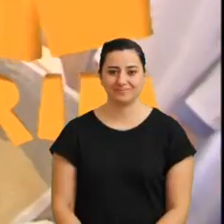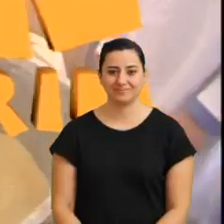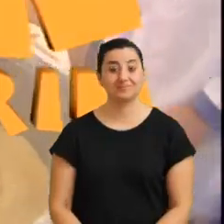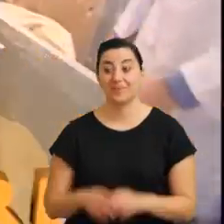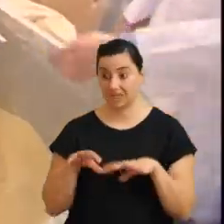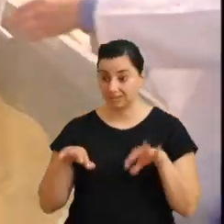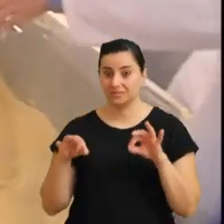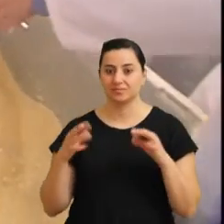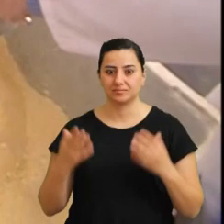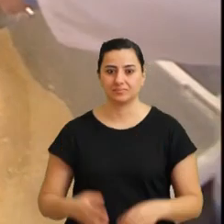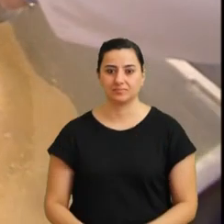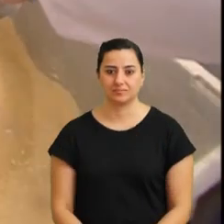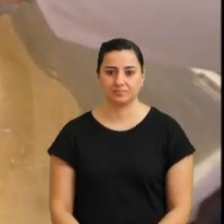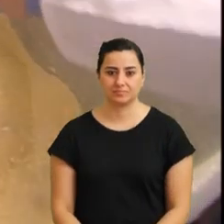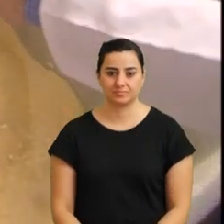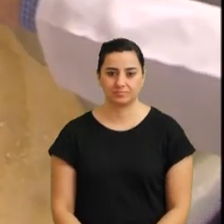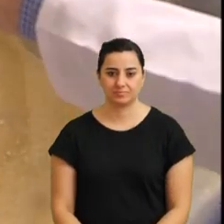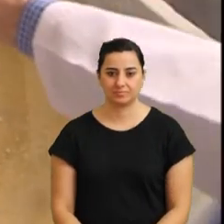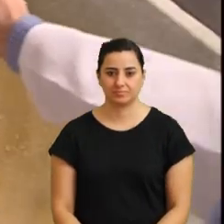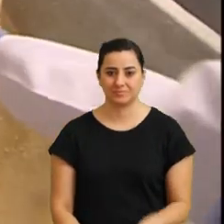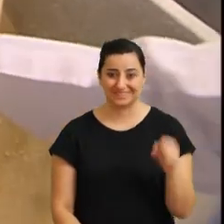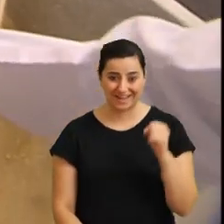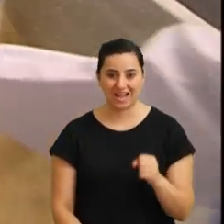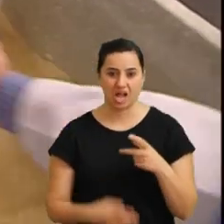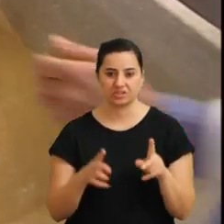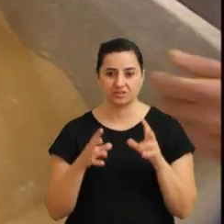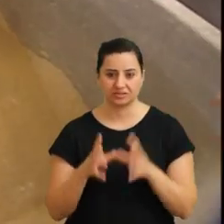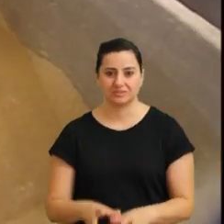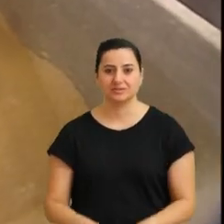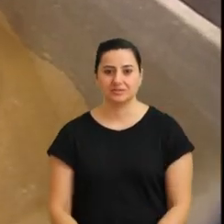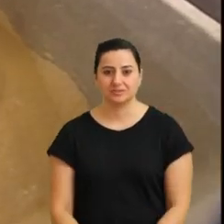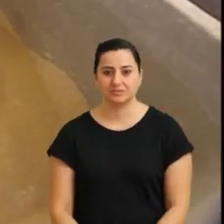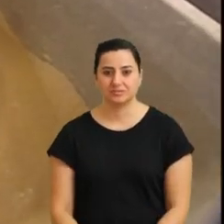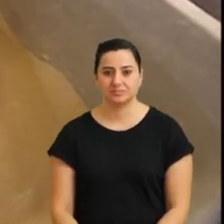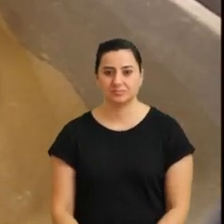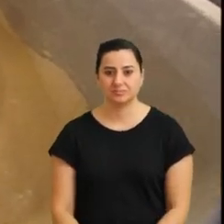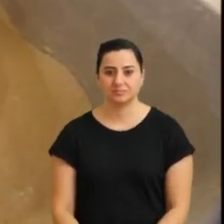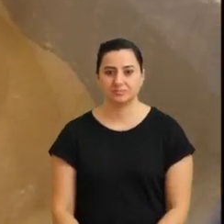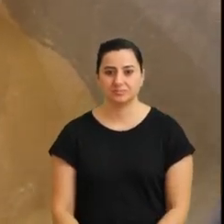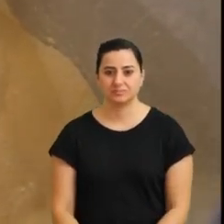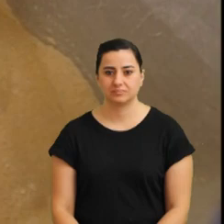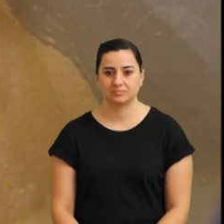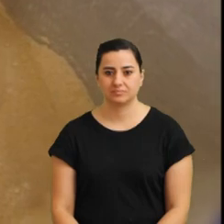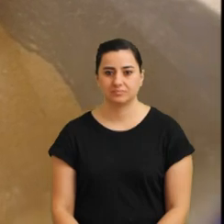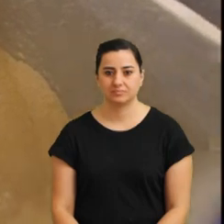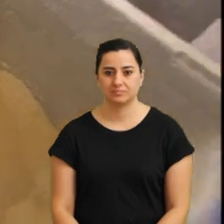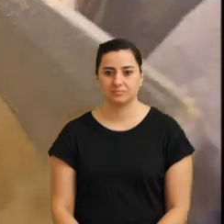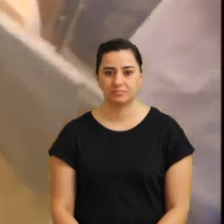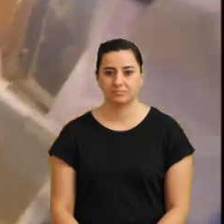Hazır mısın? Hazırım. Açıyorum. Artık aç, hadi aksın. Çektim, indirdim. Öğütülen malzeme aktı. İşte.